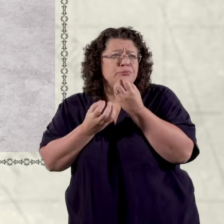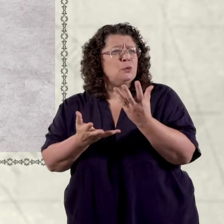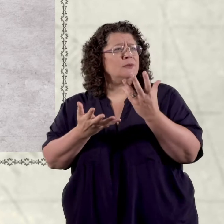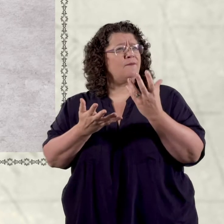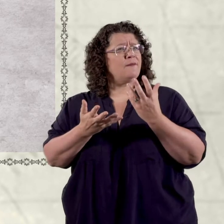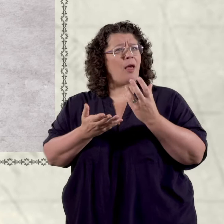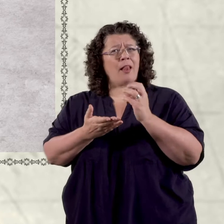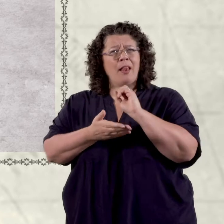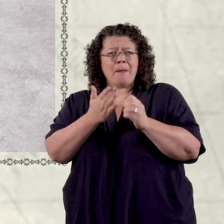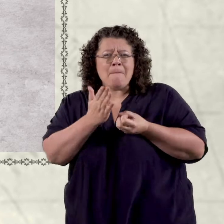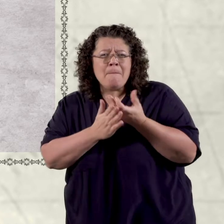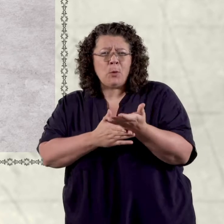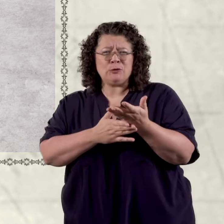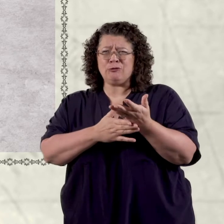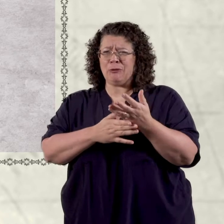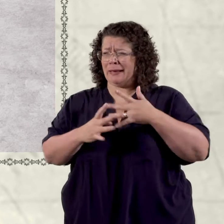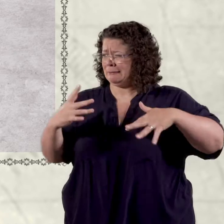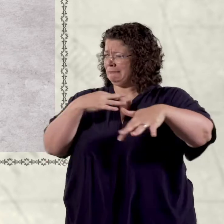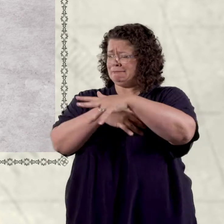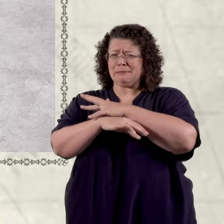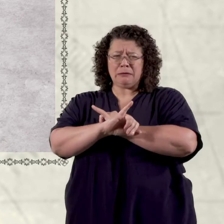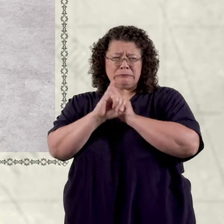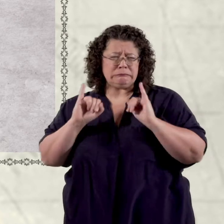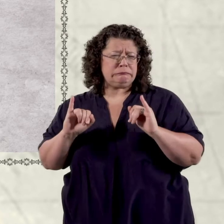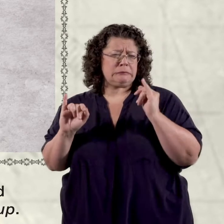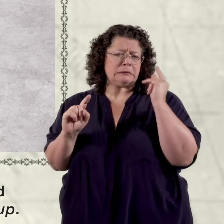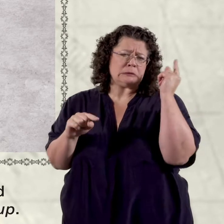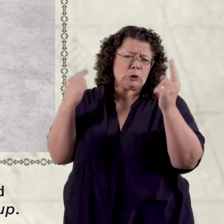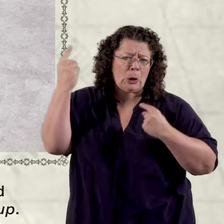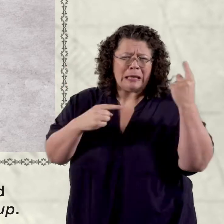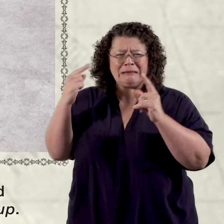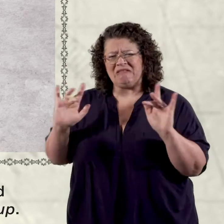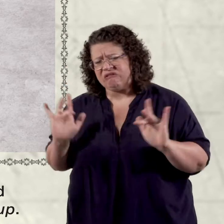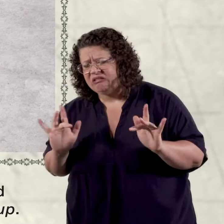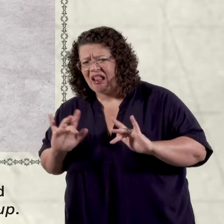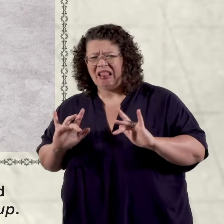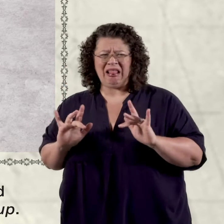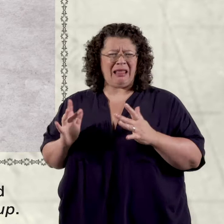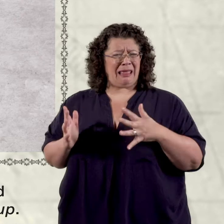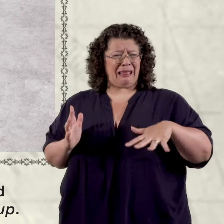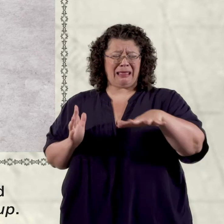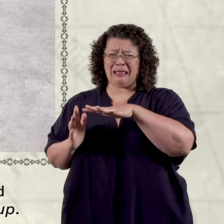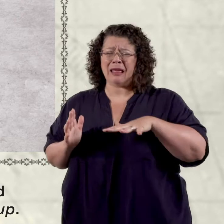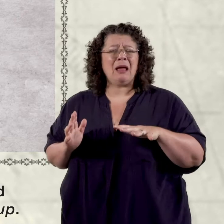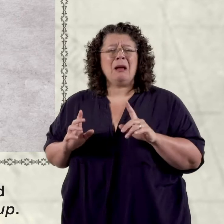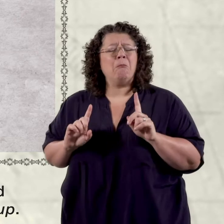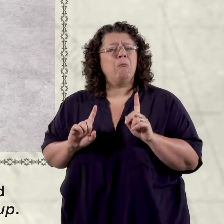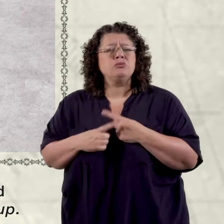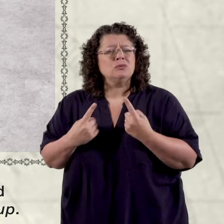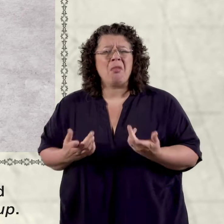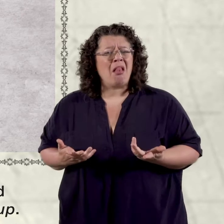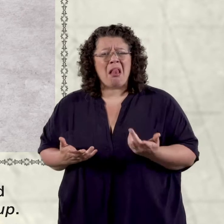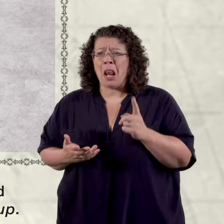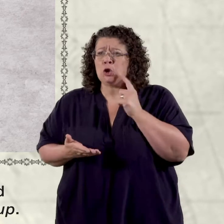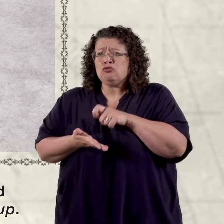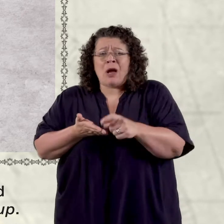swnllyd, budur a ffiaidd fel Lytherland yn amhosib. Do'n i'n methu sgwennu gair. Mi fi oedd bron iawn i mi roi'r